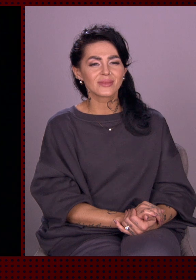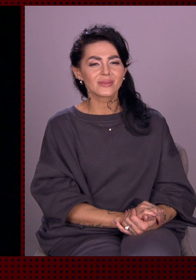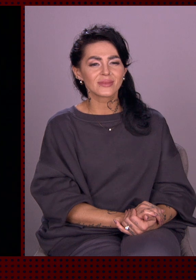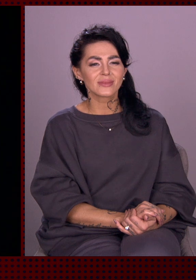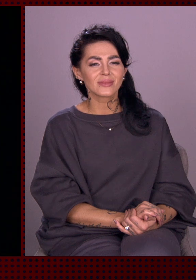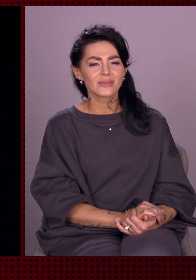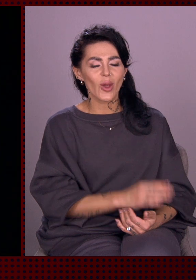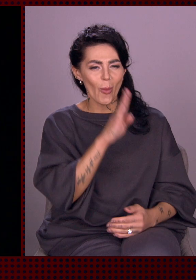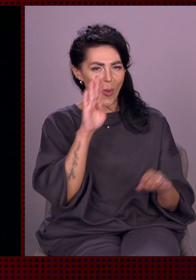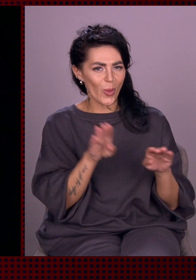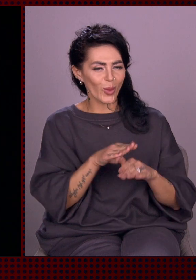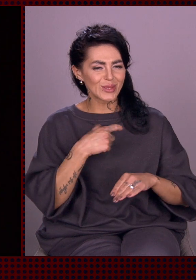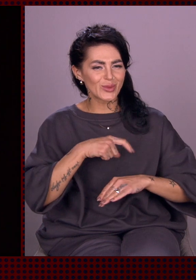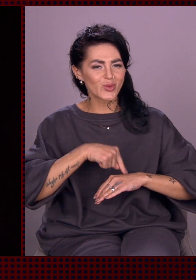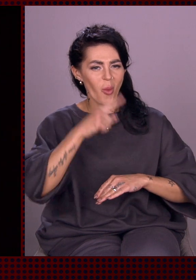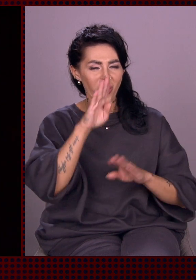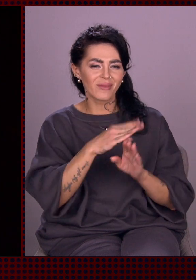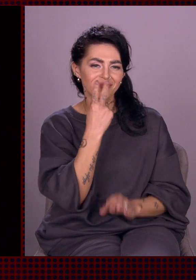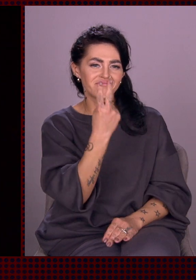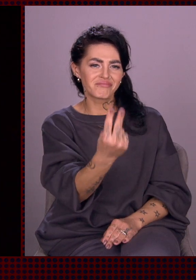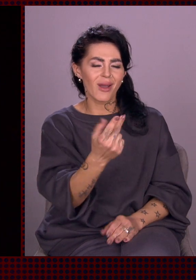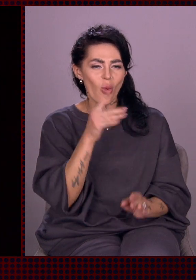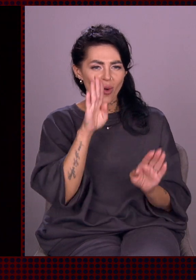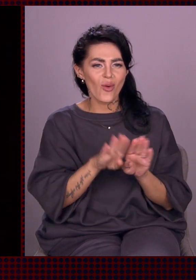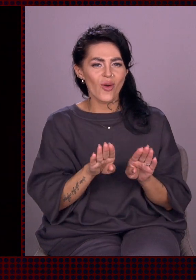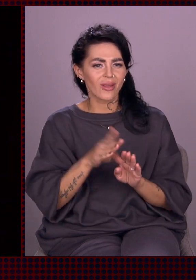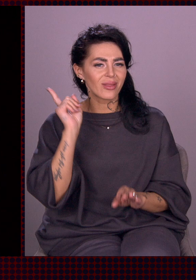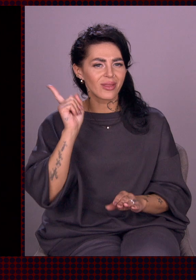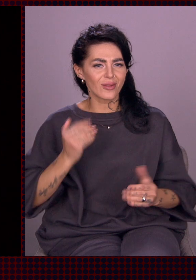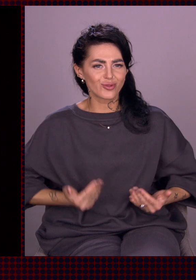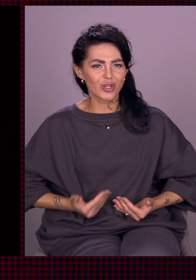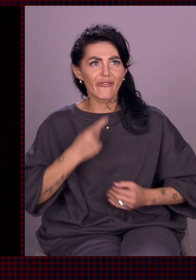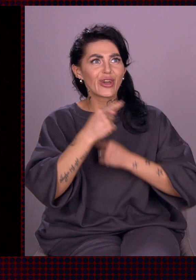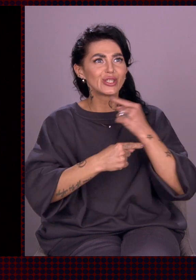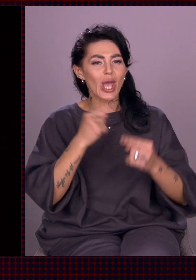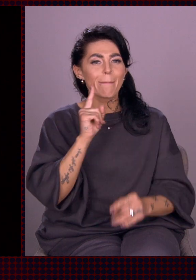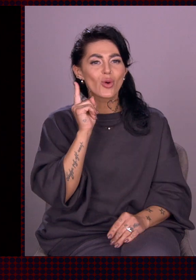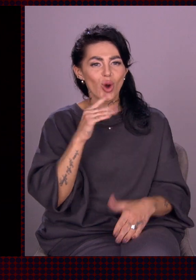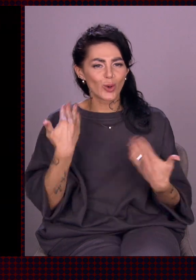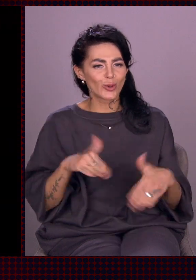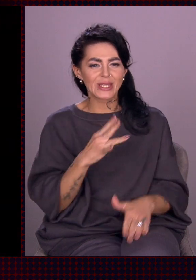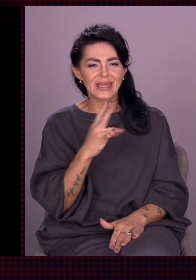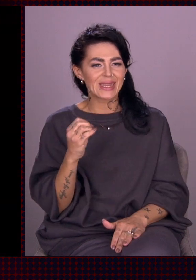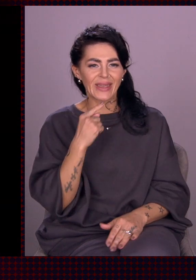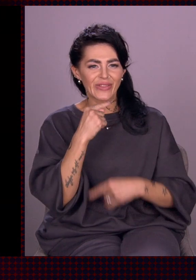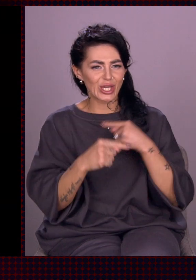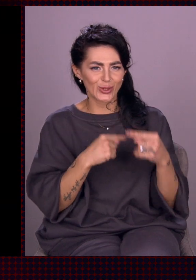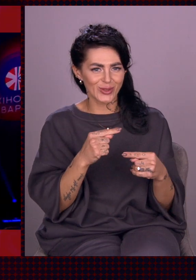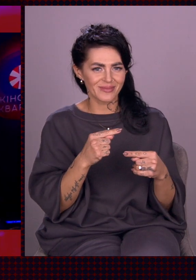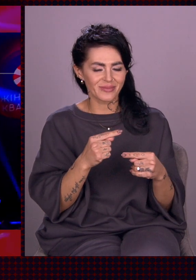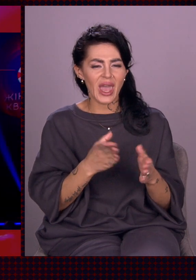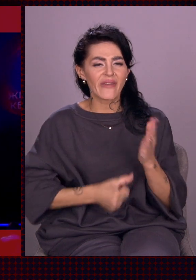Таке враження, ніби це з іншого життя. Здається, ти вічно молодий, але розумієш, що далеко не вічно. Виступає